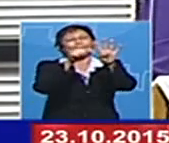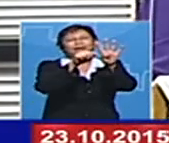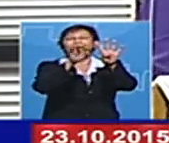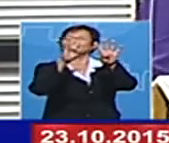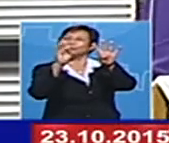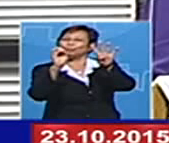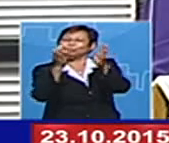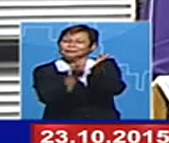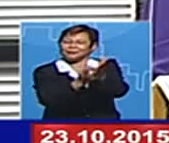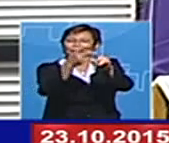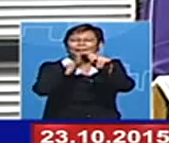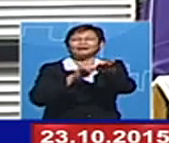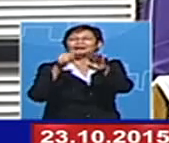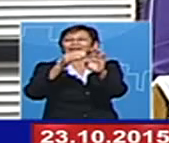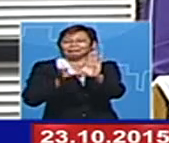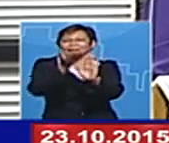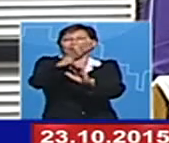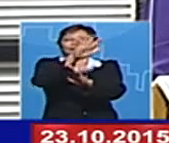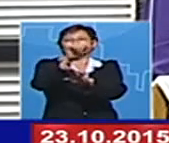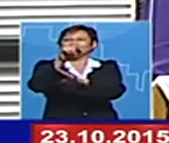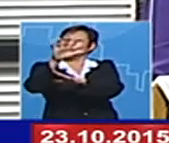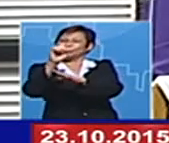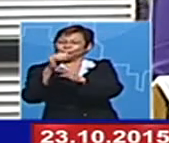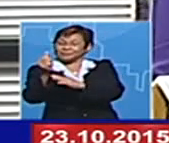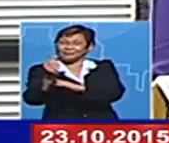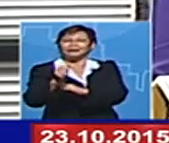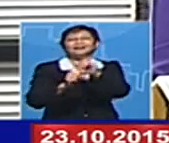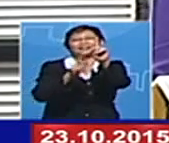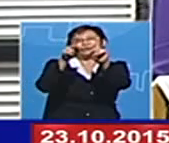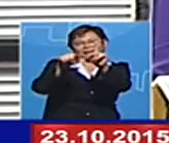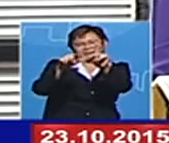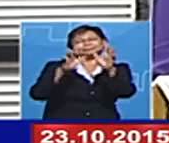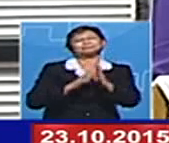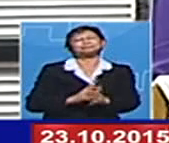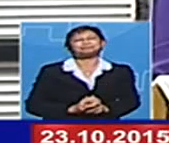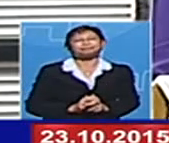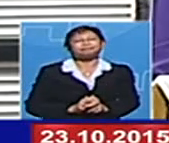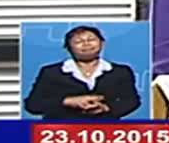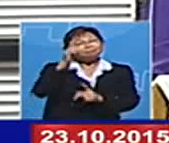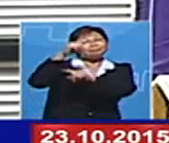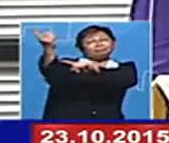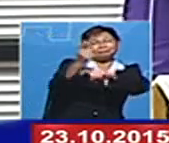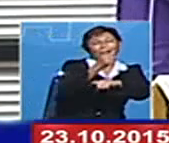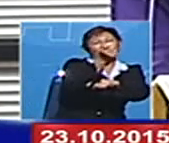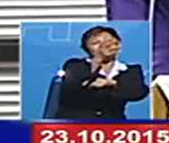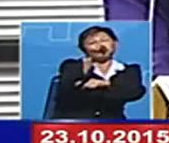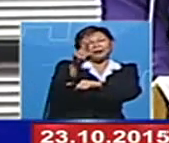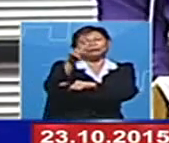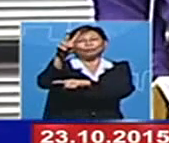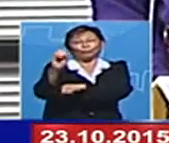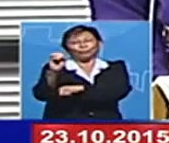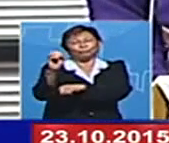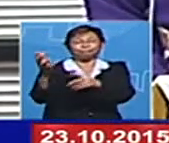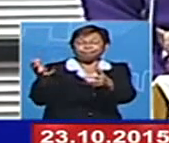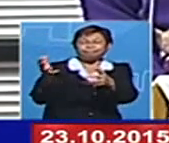r4.60 kepada r5.50 sekilogram bagi getah smr20 freight